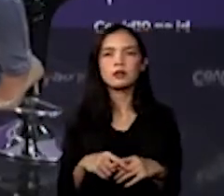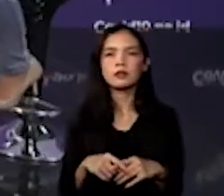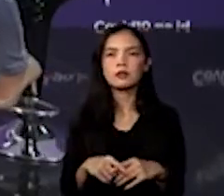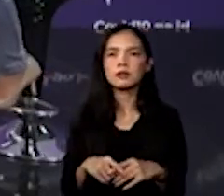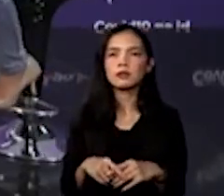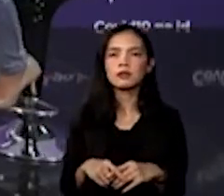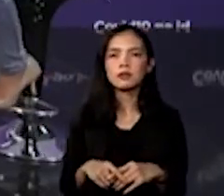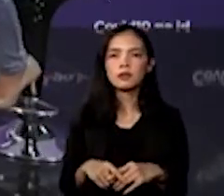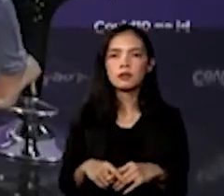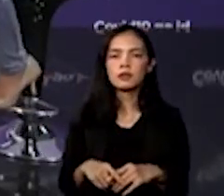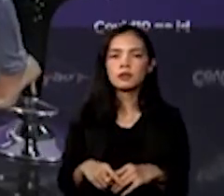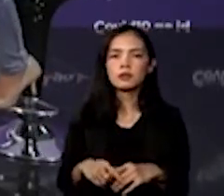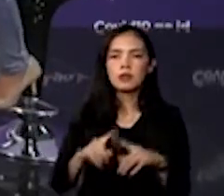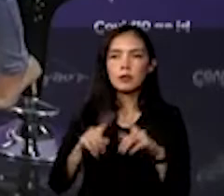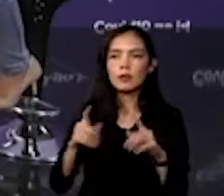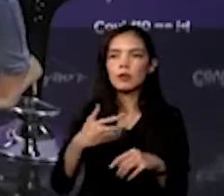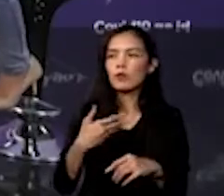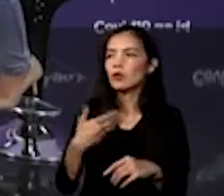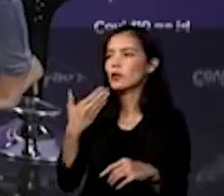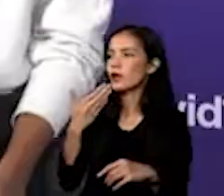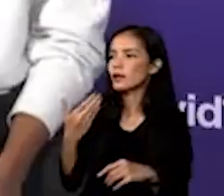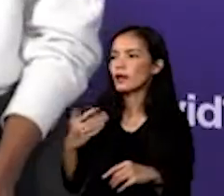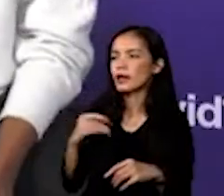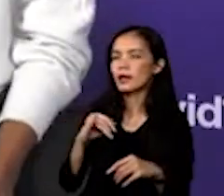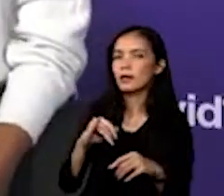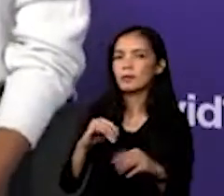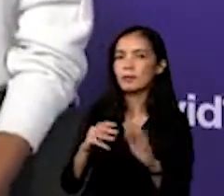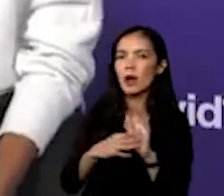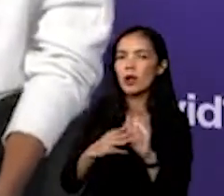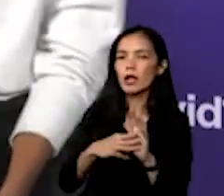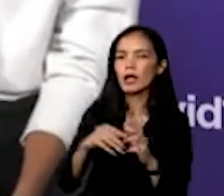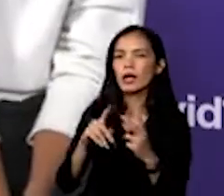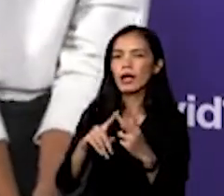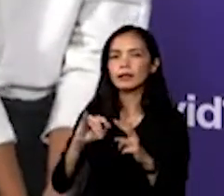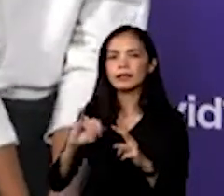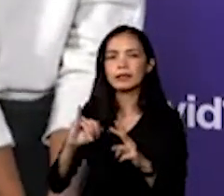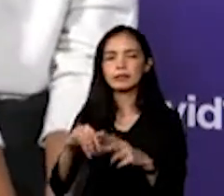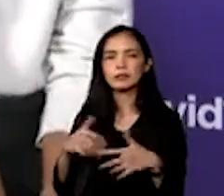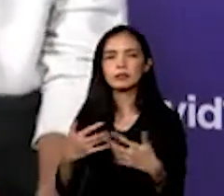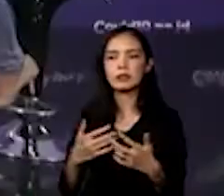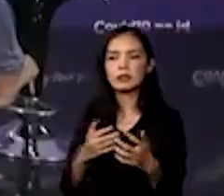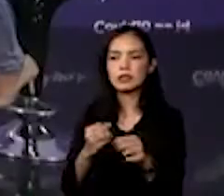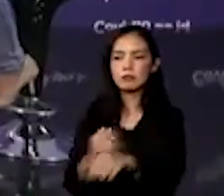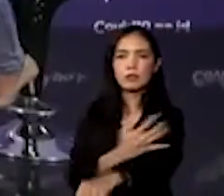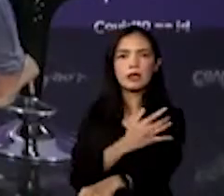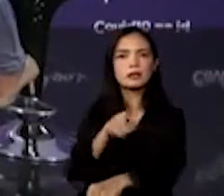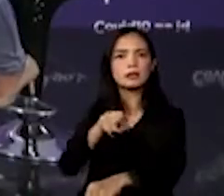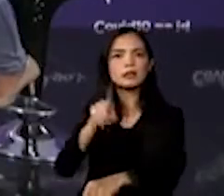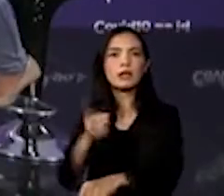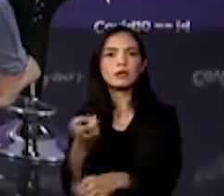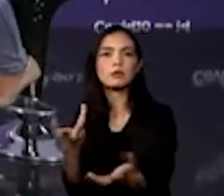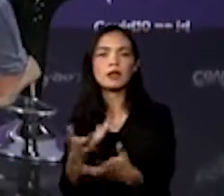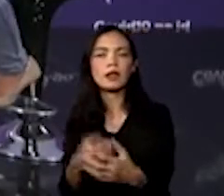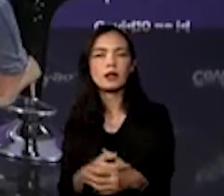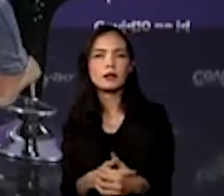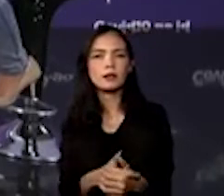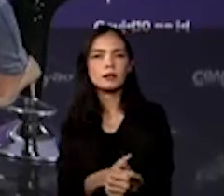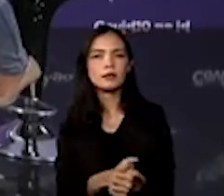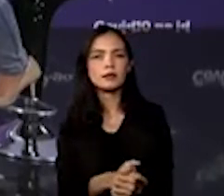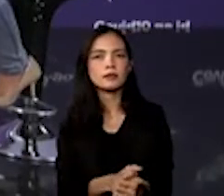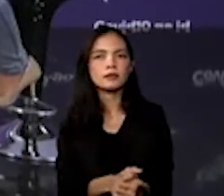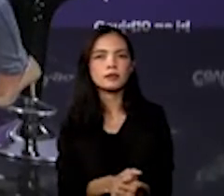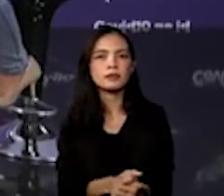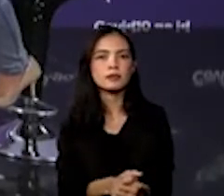kepin lagi si Wana sama Idris nih gimana kamu cara menemukan inspirasi dalam berkarya Maulana